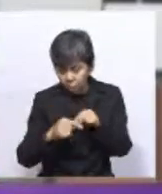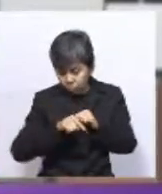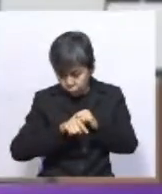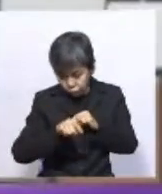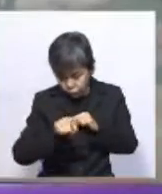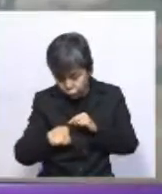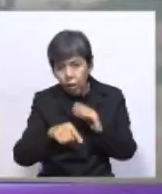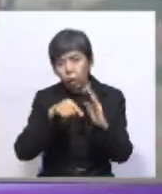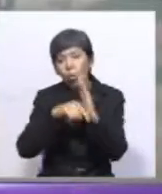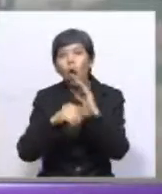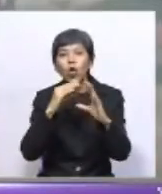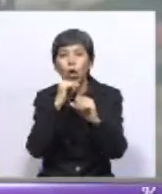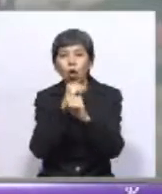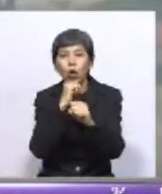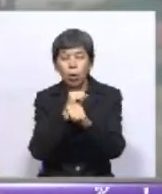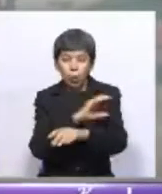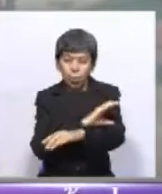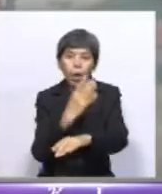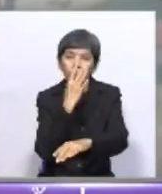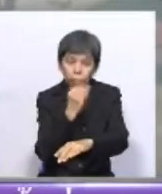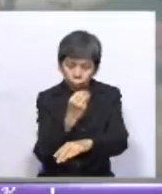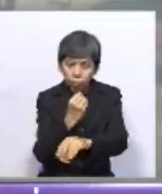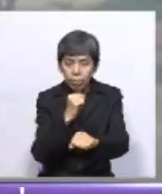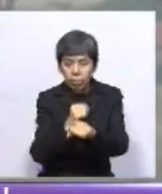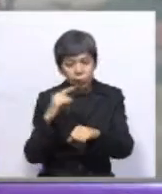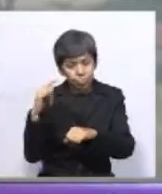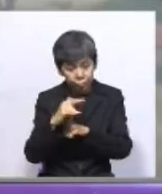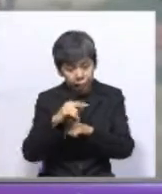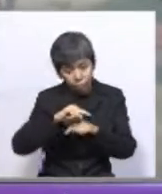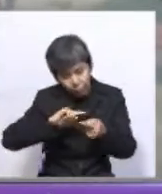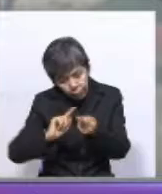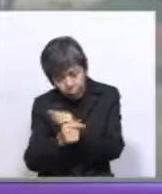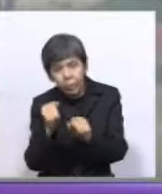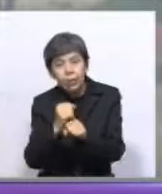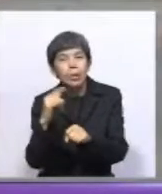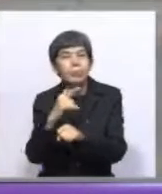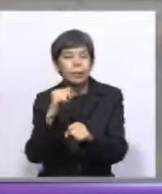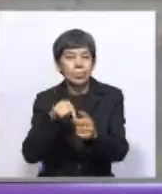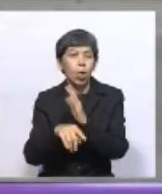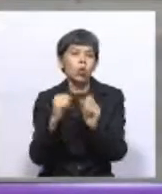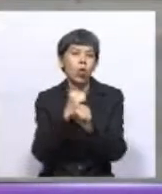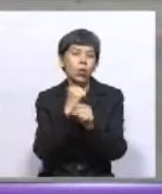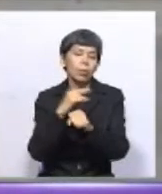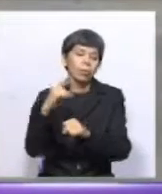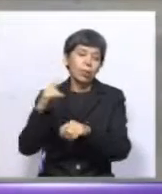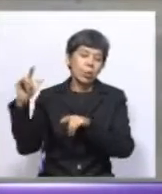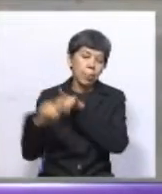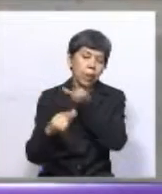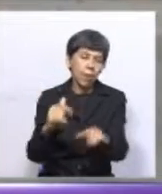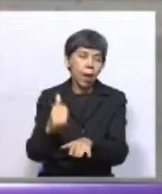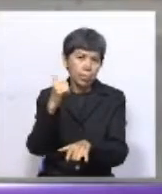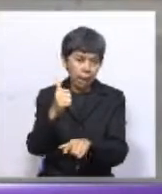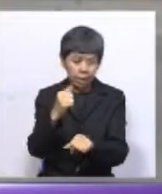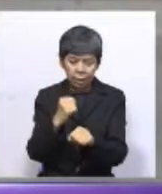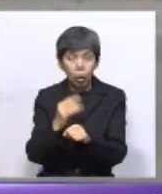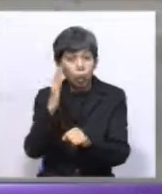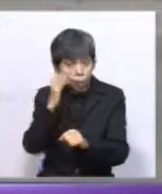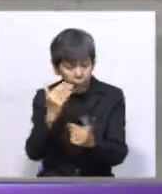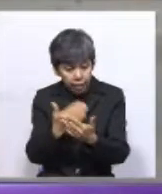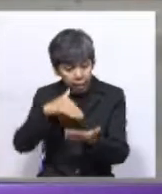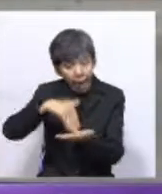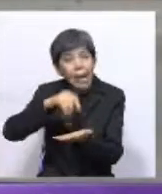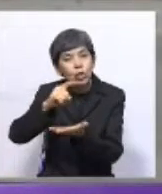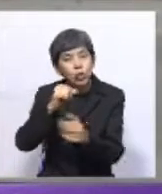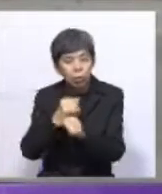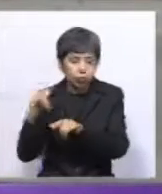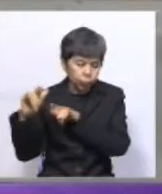เรือแหลมฉบังสร้างรถไฟความเร็วสูงเชื่อม3สนามบินและผลักดันอู่ตะเภาให้เป็นท่าอากาศยานนานาชาติเพื่อโอกาสในการเป็น